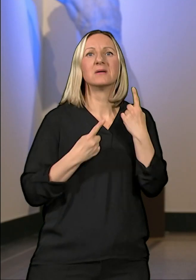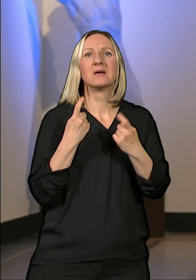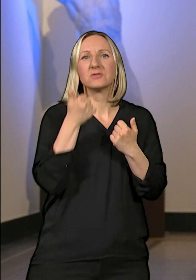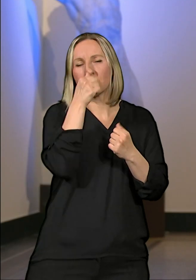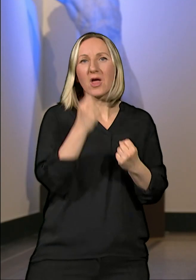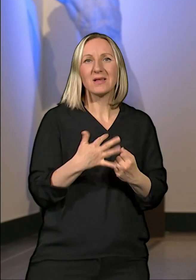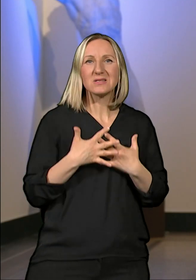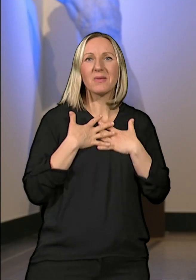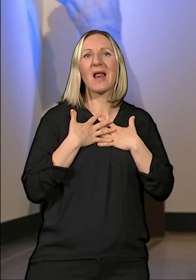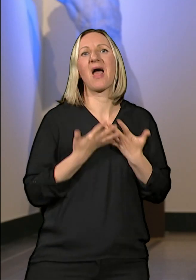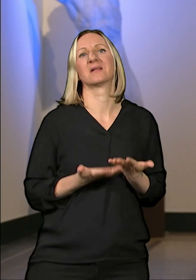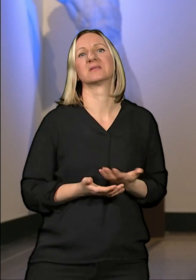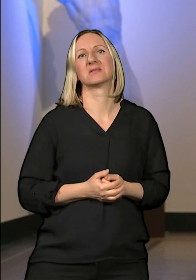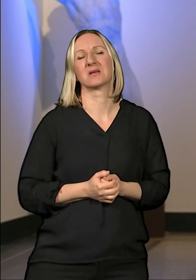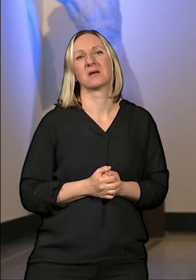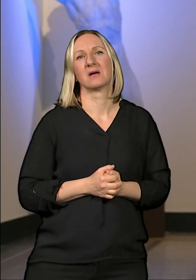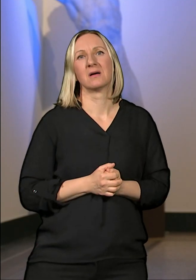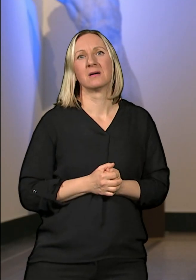inspiracije.